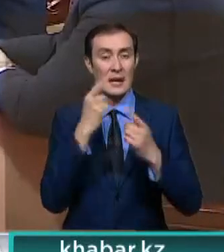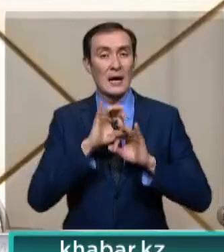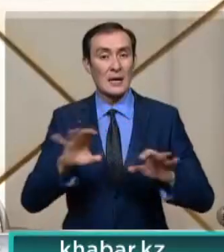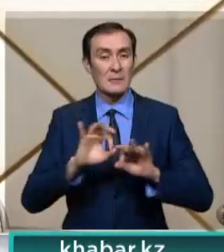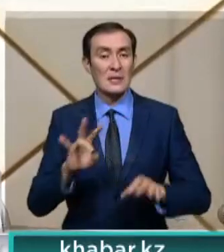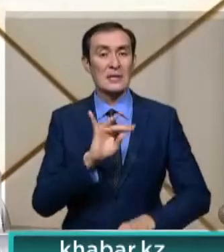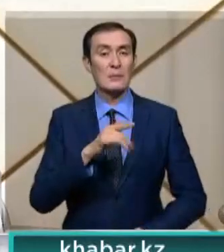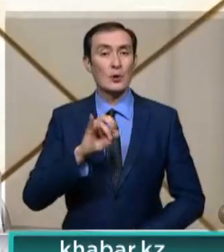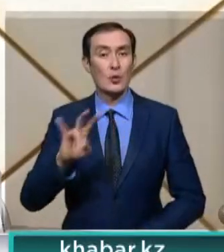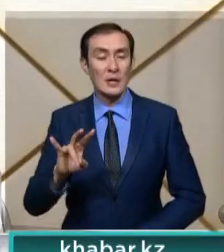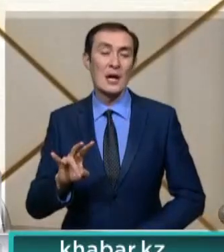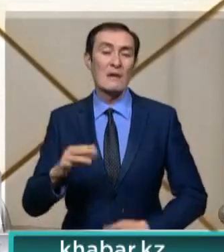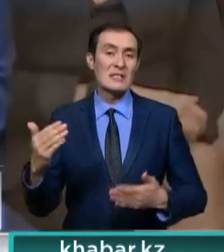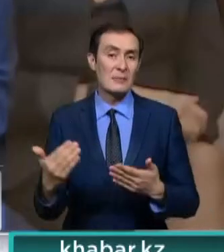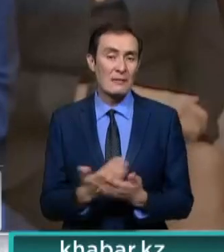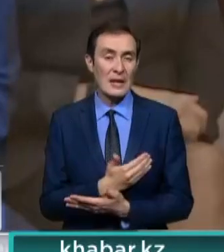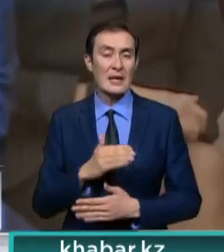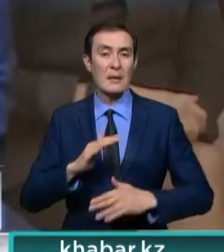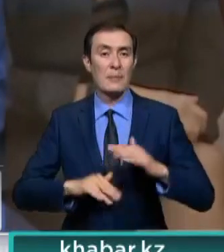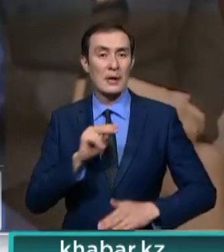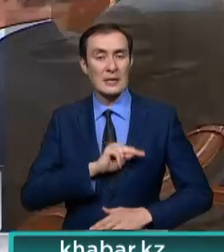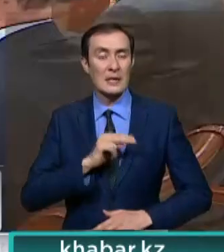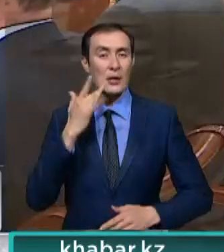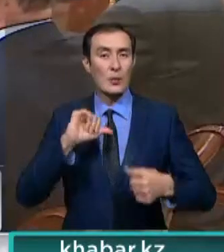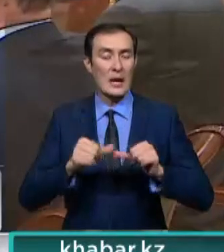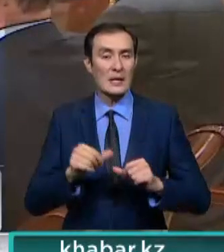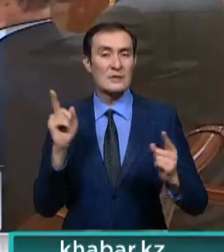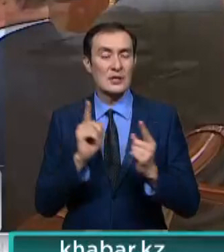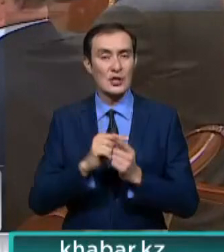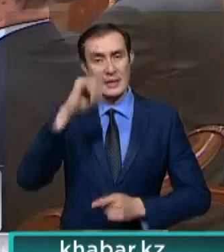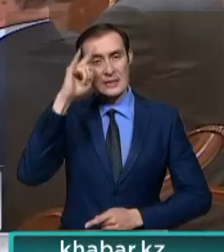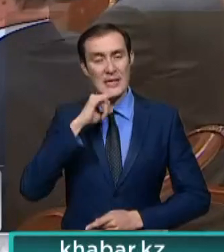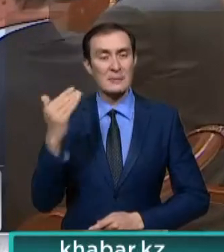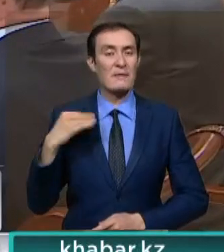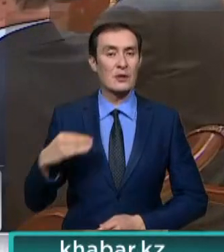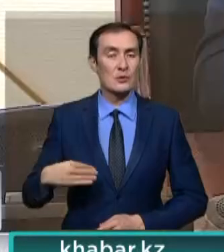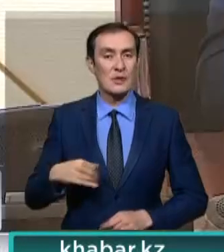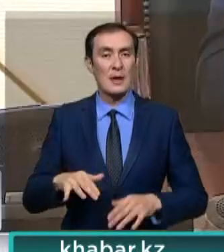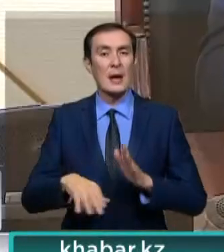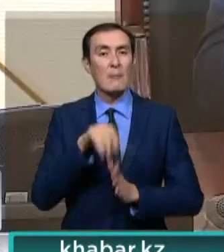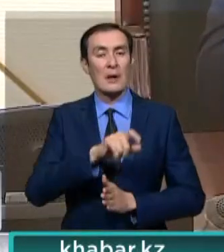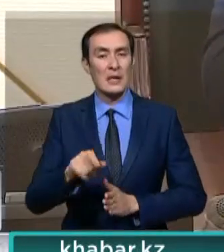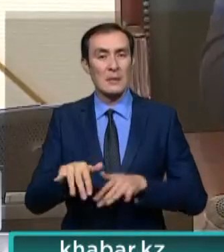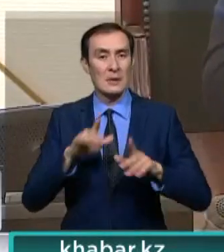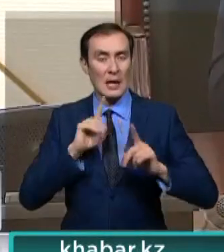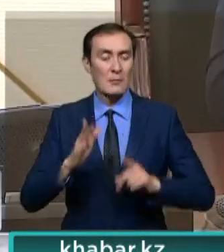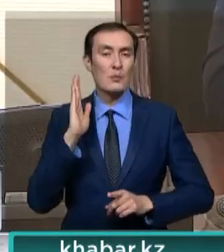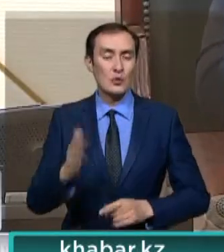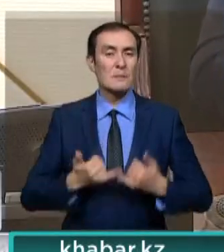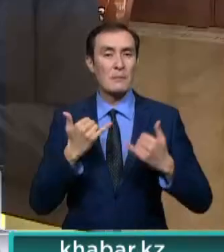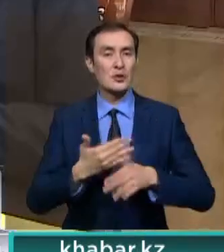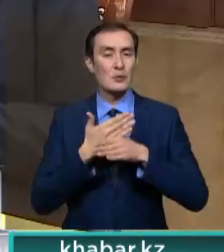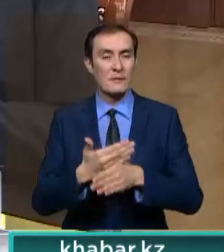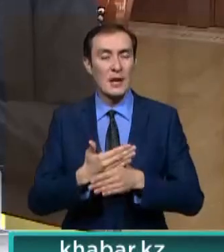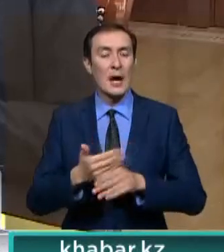отметил Нурлан Нигматуллин, возобновление практики регулярных встреч между казахстанскими и французскими парламентариями будет способствовать